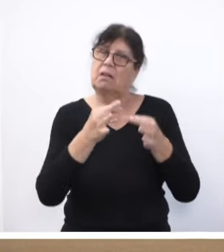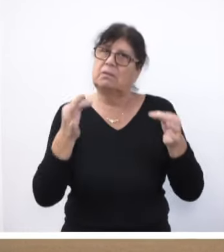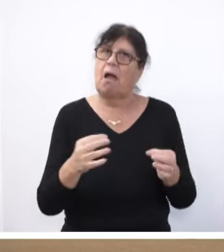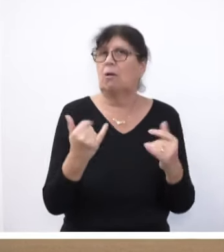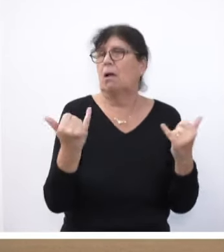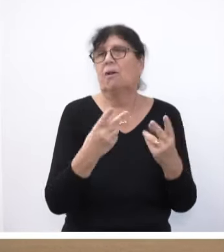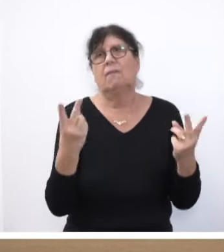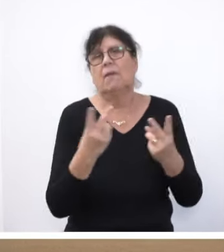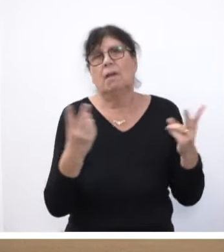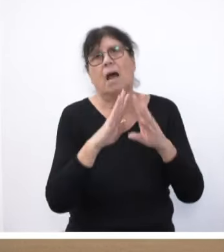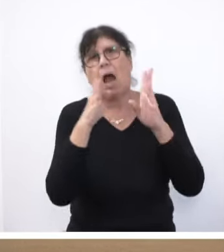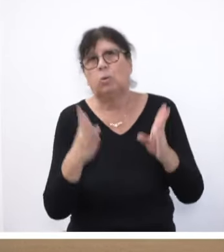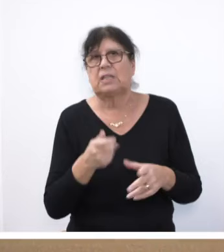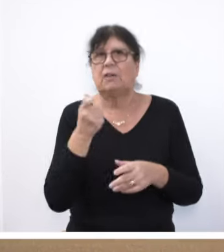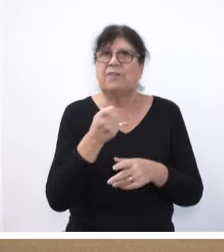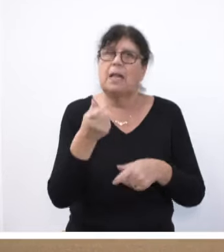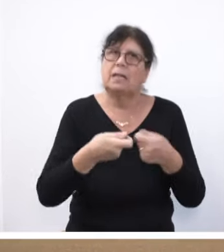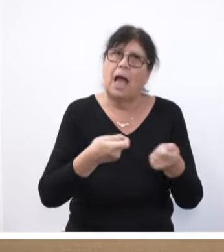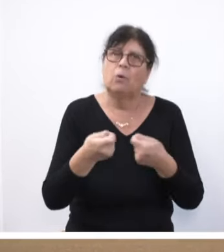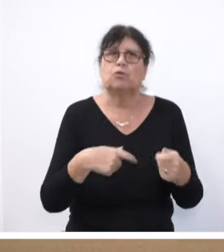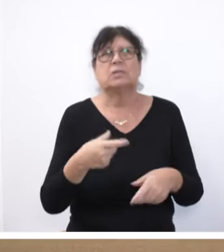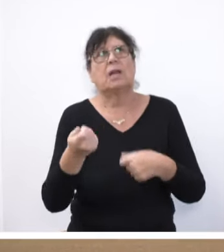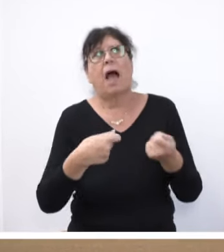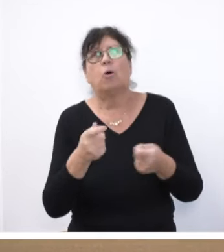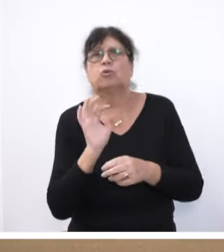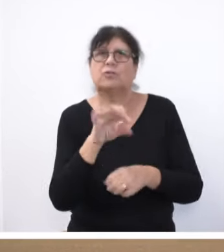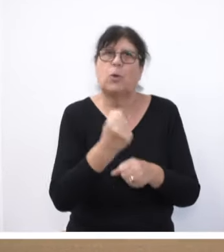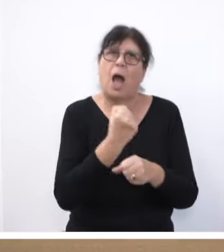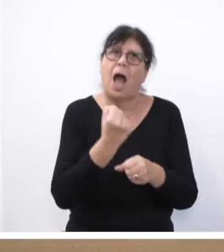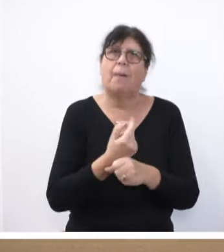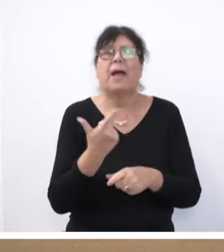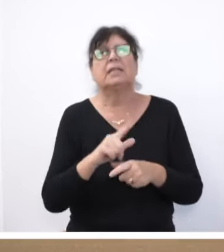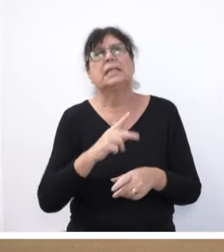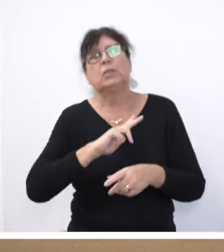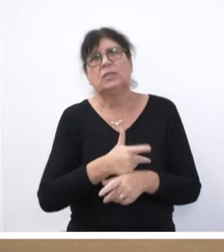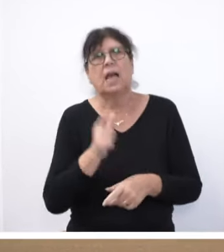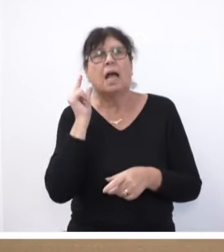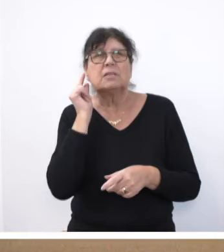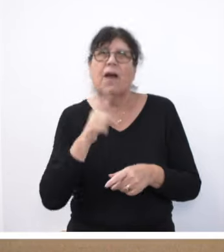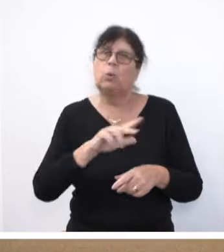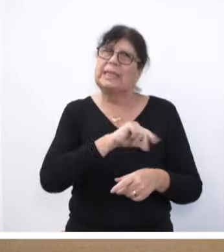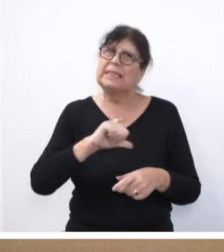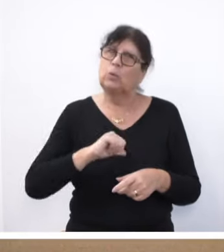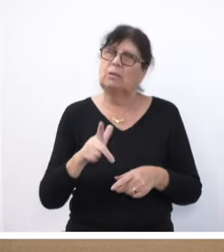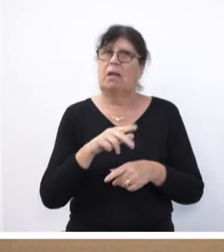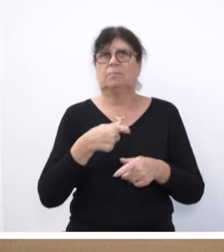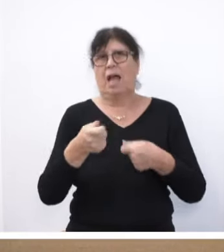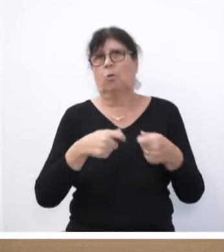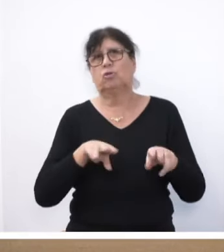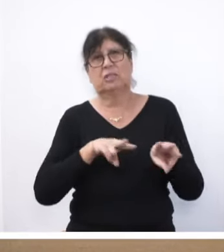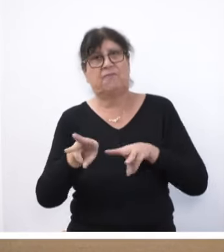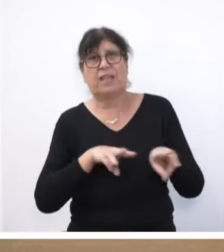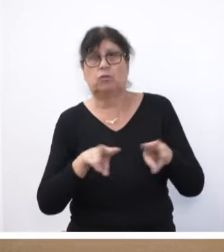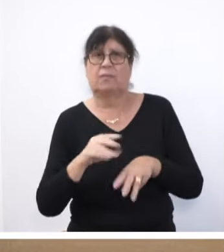dem Haushalts- und Finanzausschuss, dem Ausschuss für Arbeit, Soziales, Frauen und Gesundheit sowie dem Ausschuss für Wirtschaft,